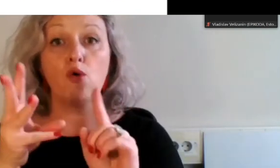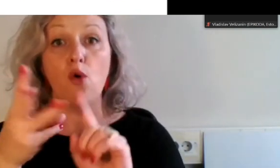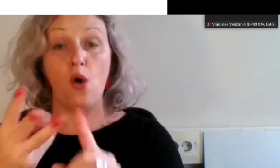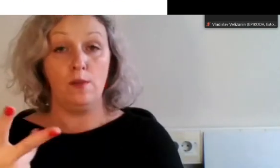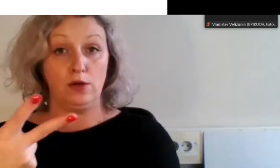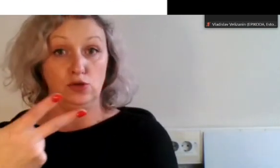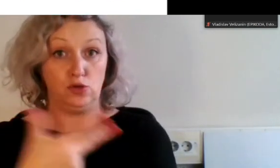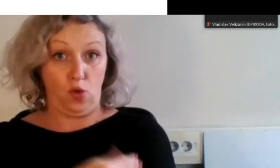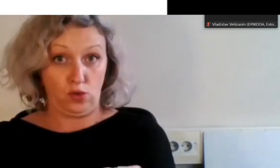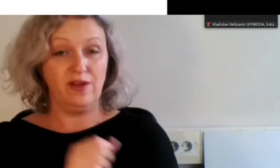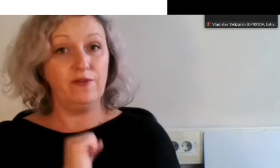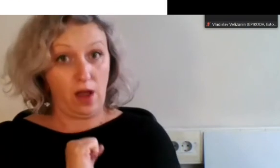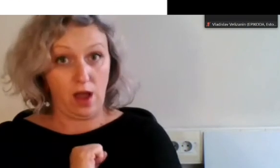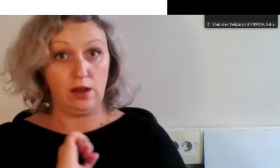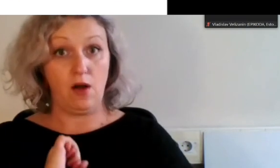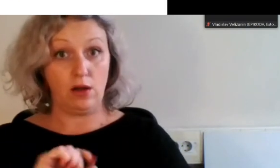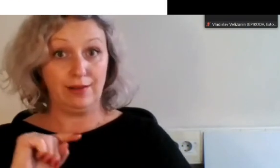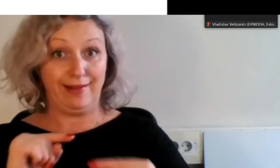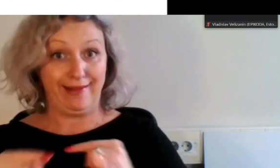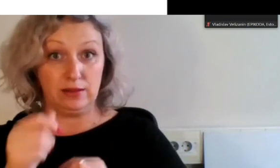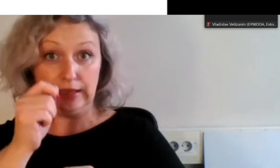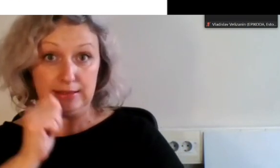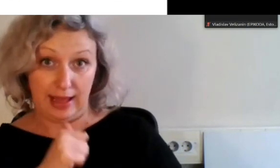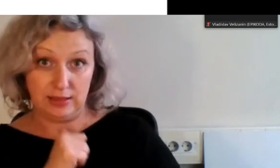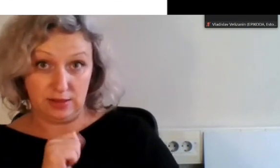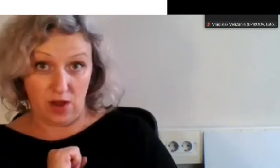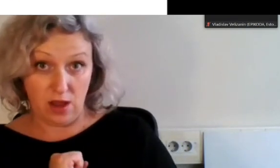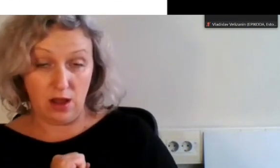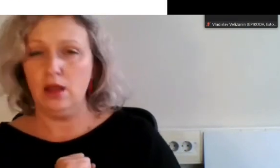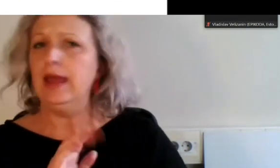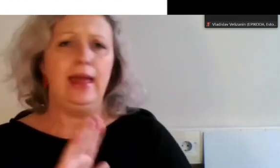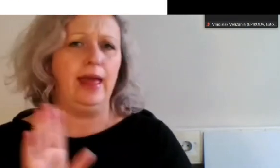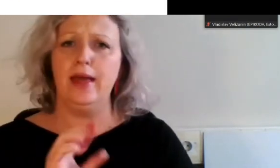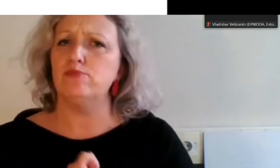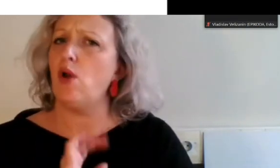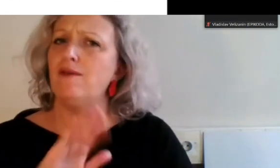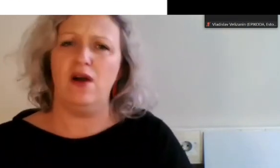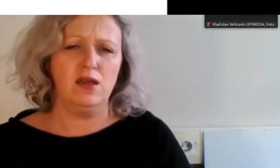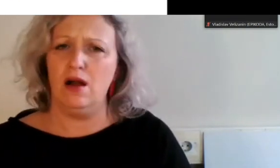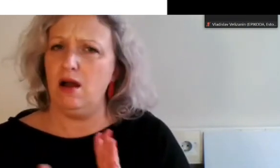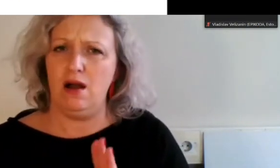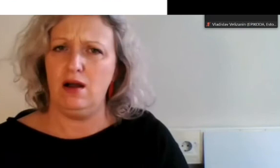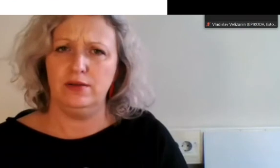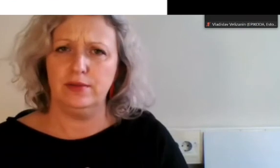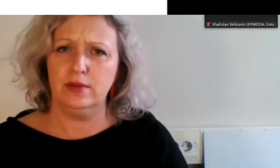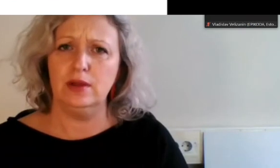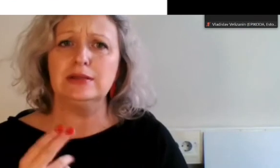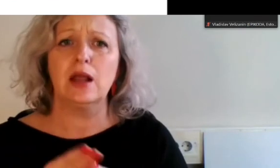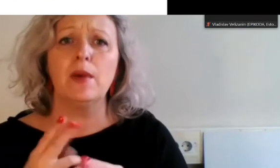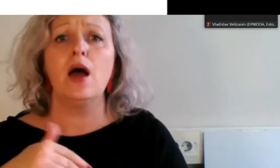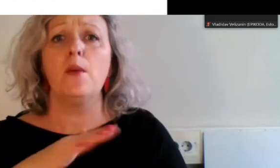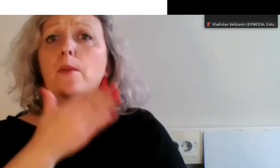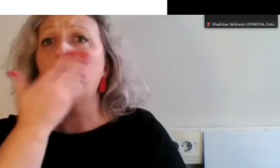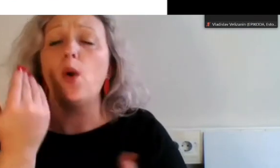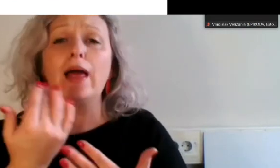oma perearstikeskusest, kui te veel ei ole vaktsineeritud. Tohib teha koroonavaktsiini ja gripivaktsiini koos, võib teha